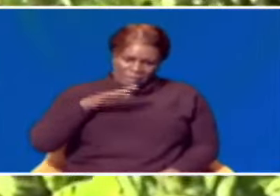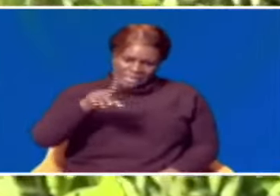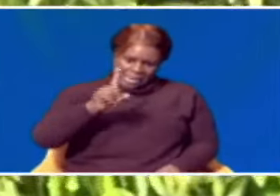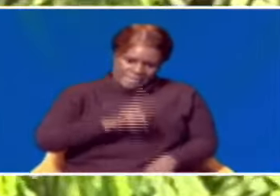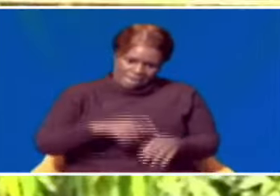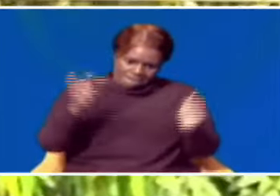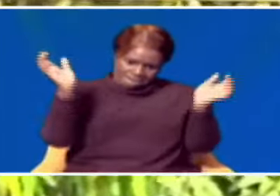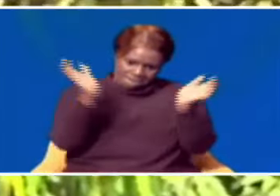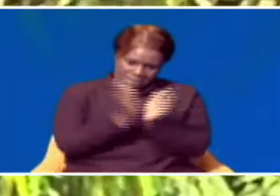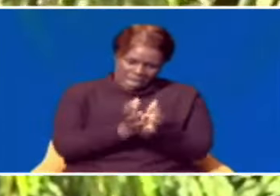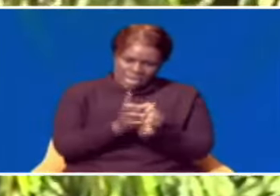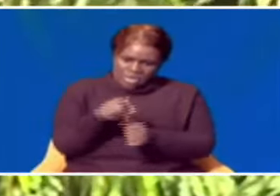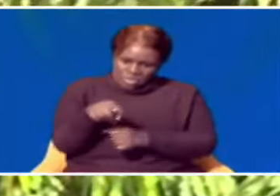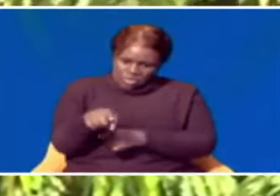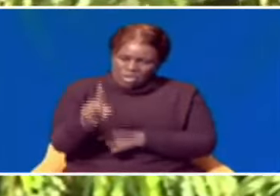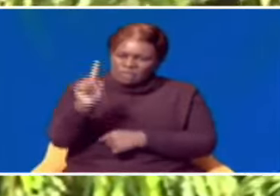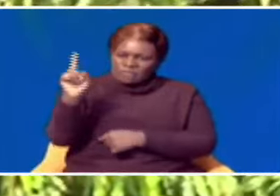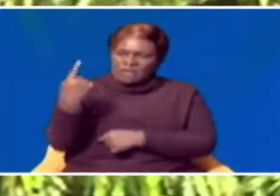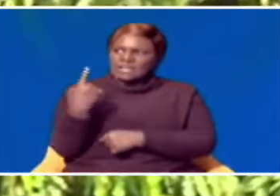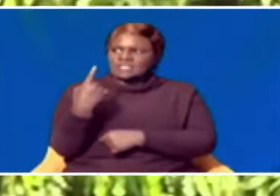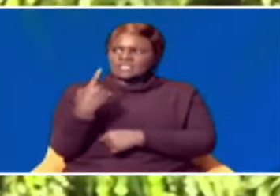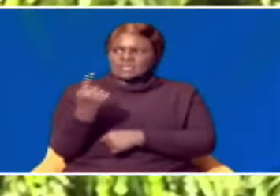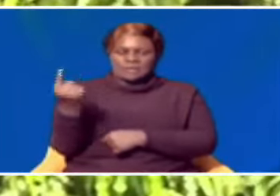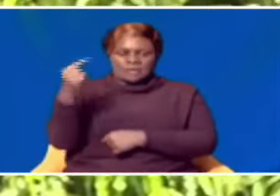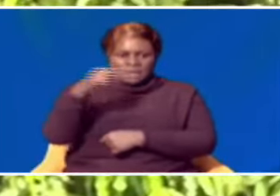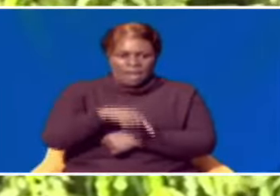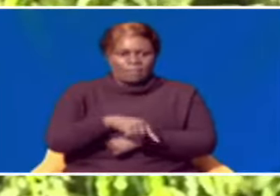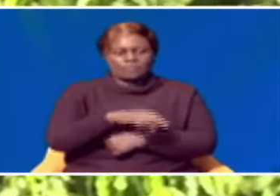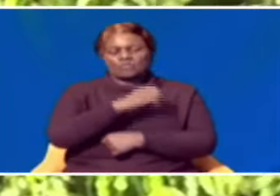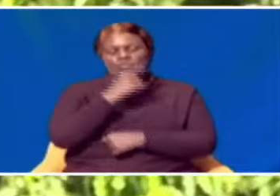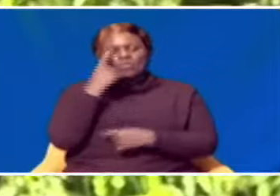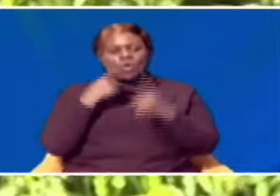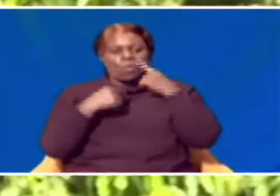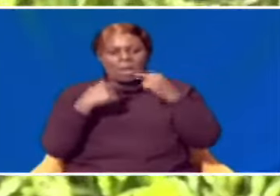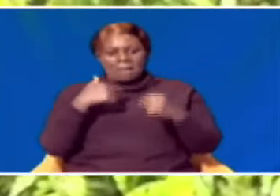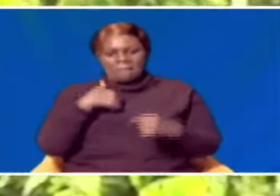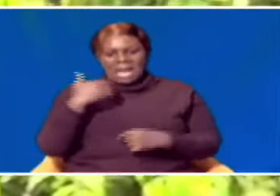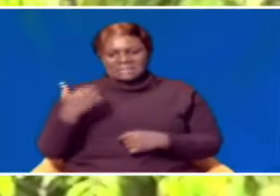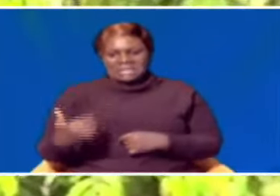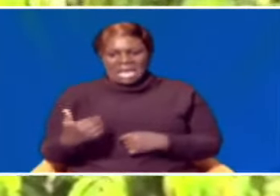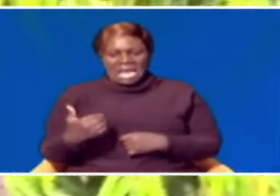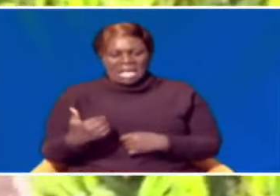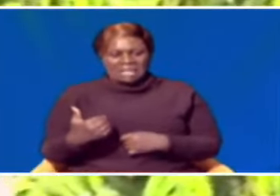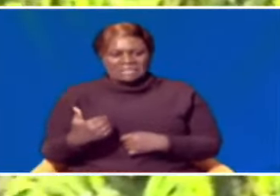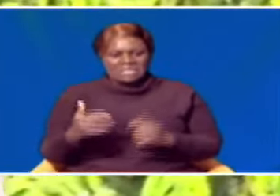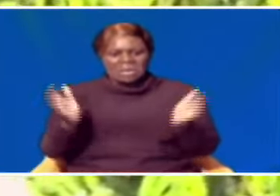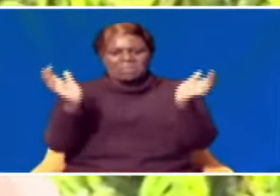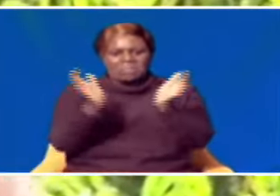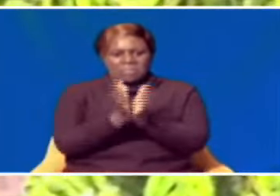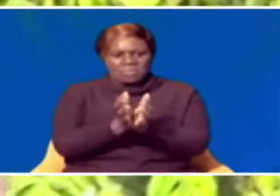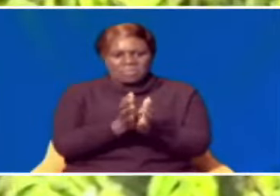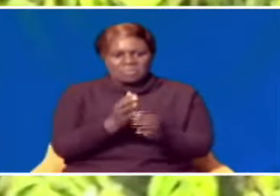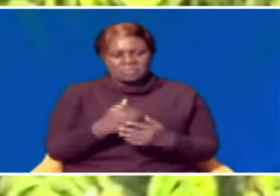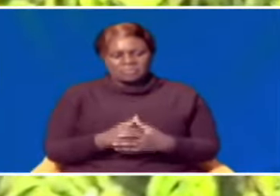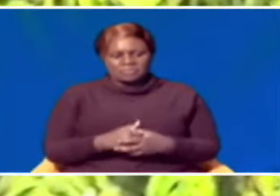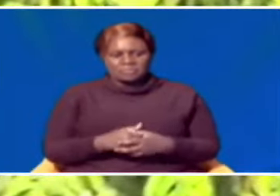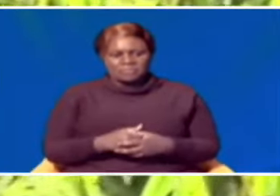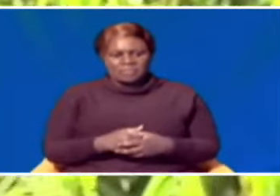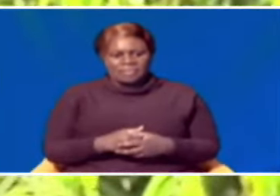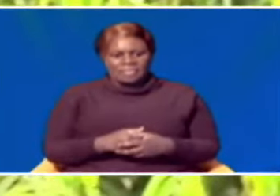wakishikwa. Nyinyi ndo ni watu wa kwanza bado munakuja kwangu kuja kulia. Mtoto wangu alikuwa hafanyi kitu, nimemtuma chumvi pale